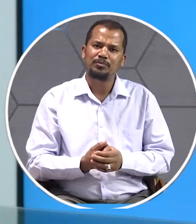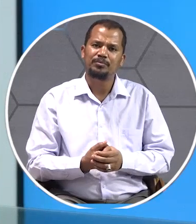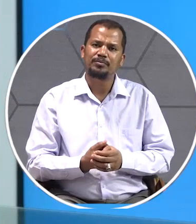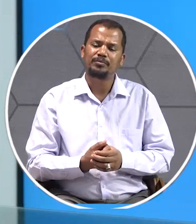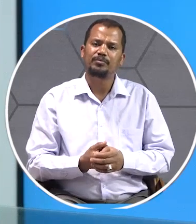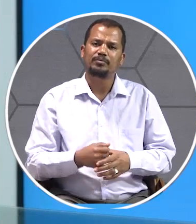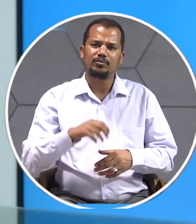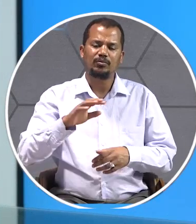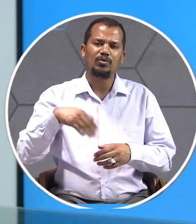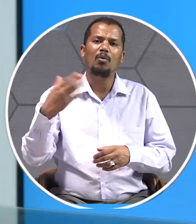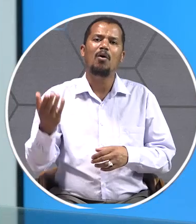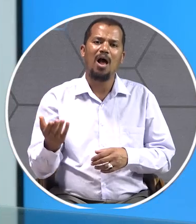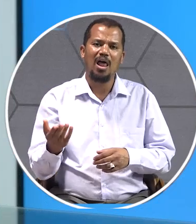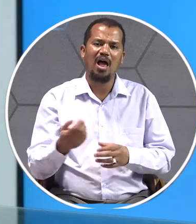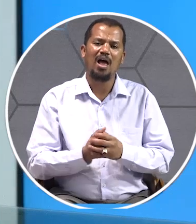በኋላ እኔ